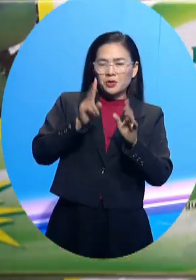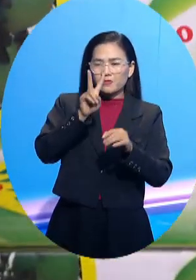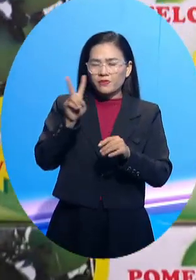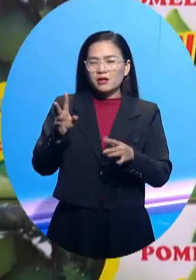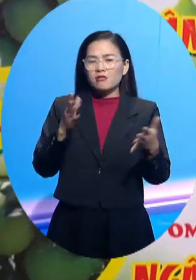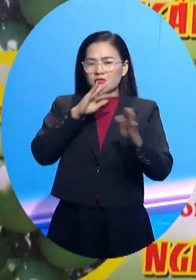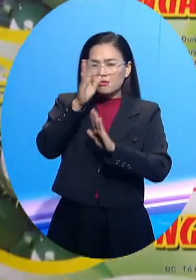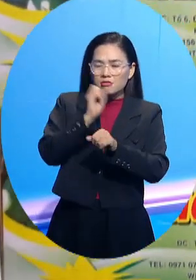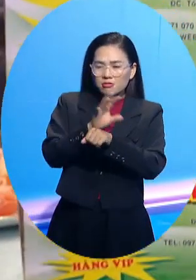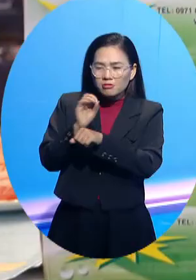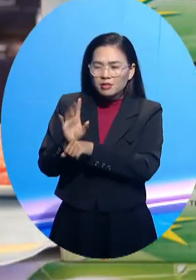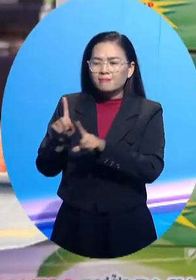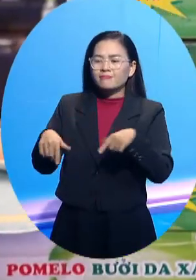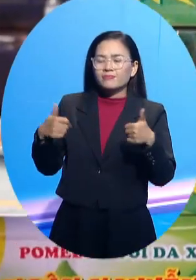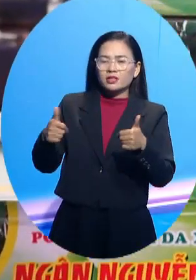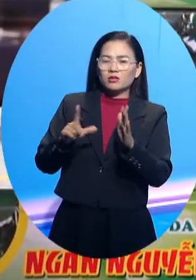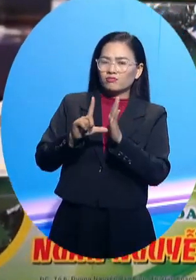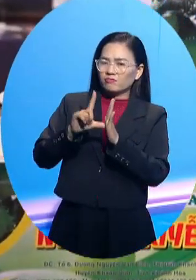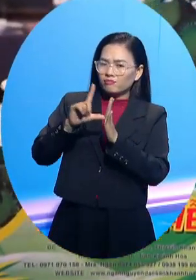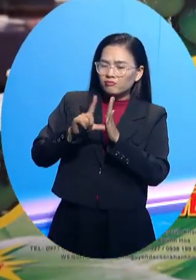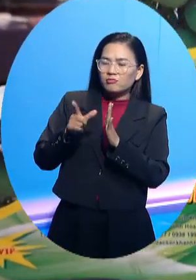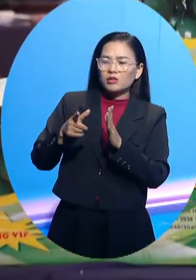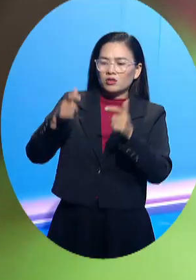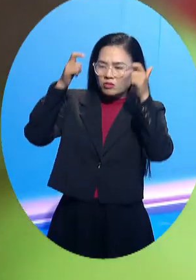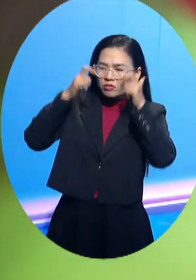nối, hướng dẫn nhà vườn sản xuất theo chuẩn, truy